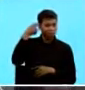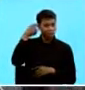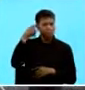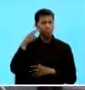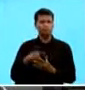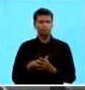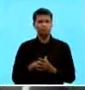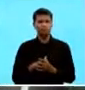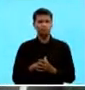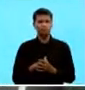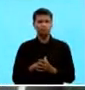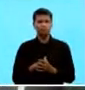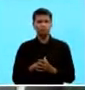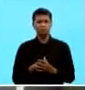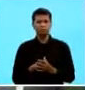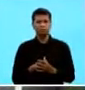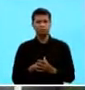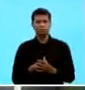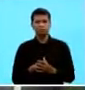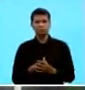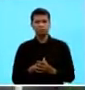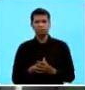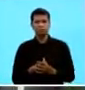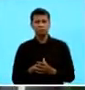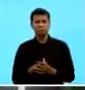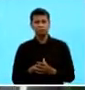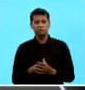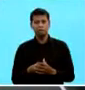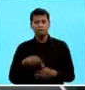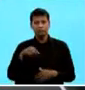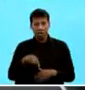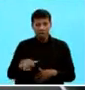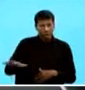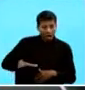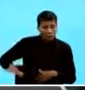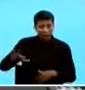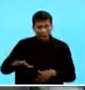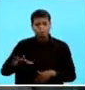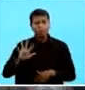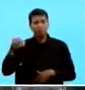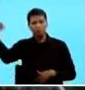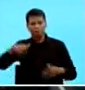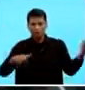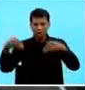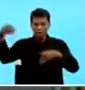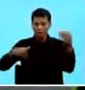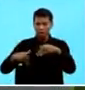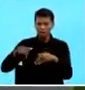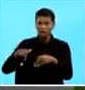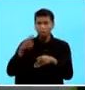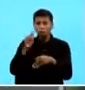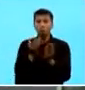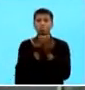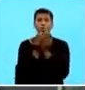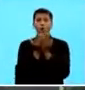saat ini memang keluarga masih terus berkumpul di rumah duka untuk mendoakan almarhum untuk yang terakhir